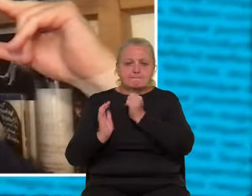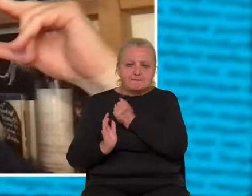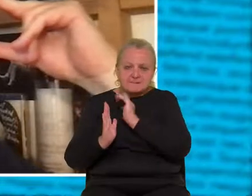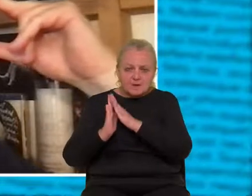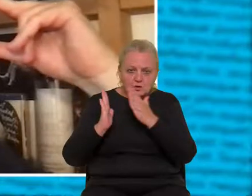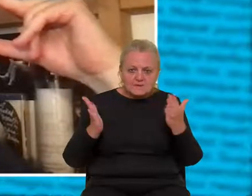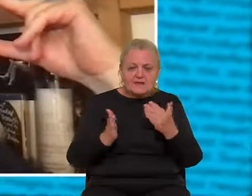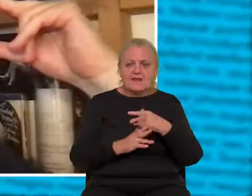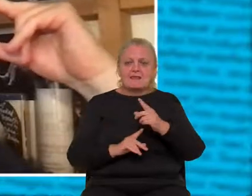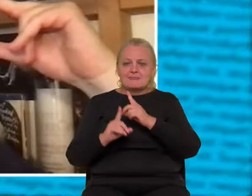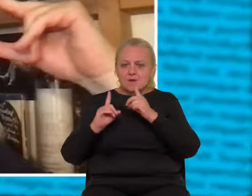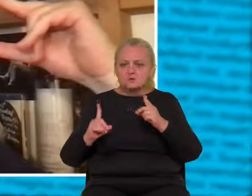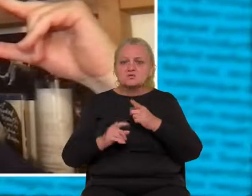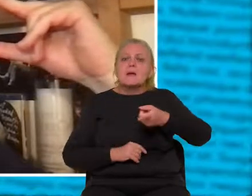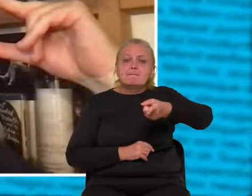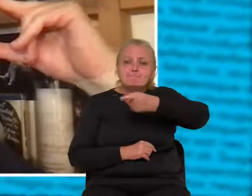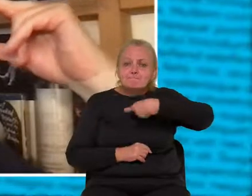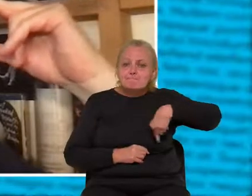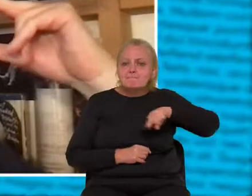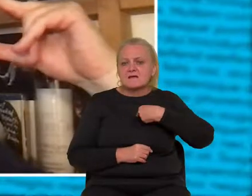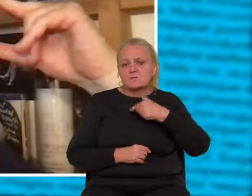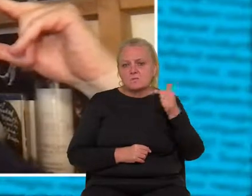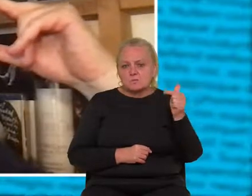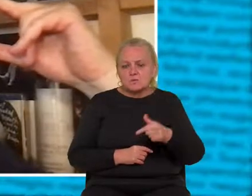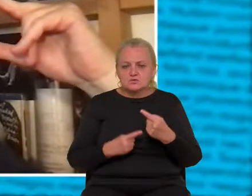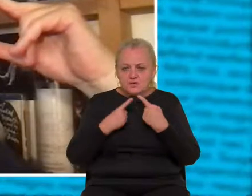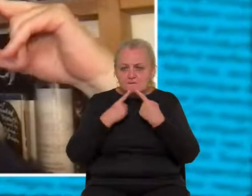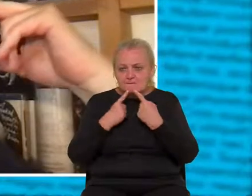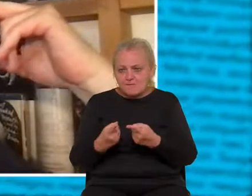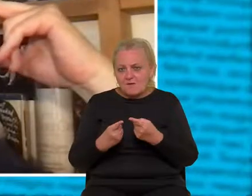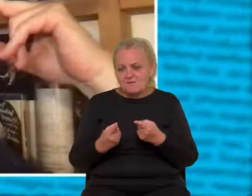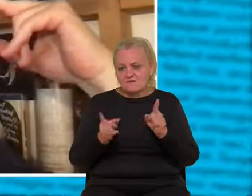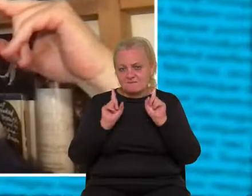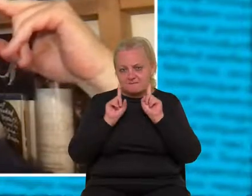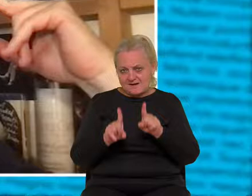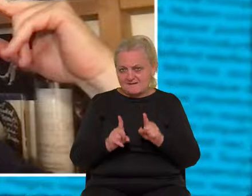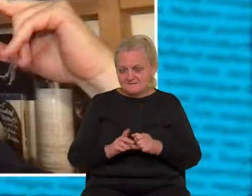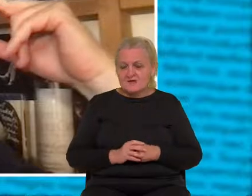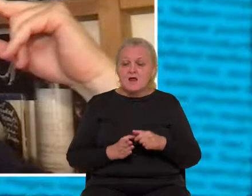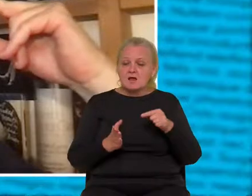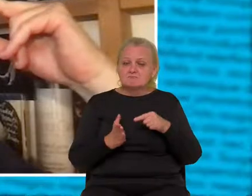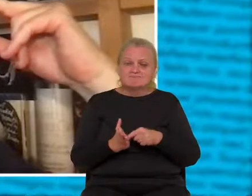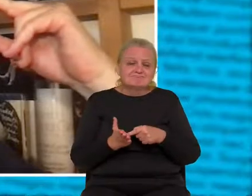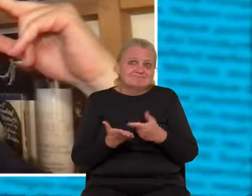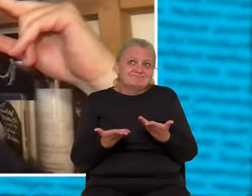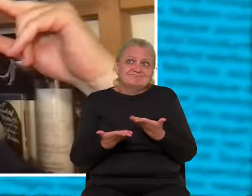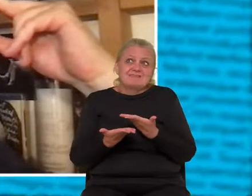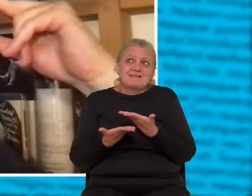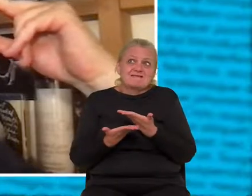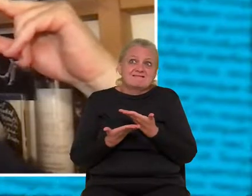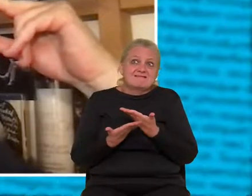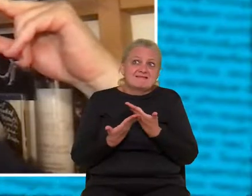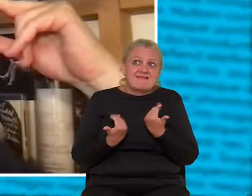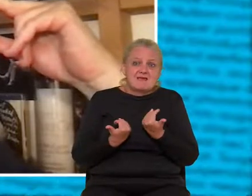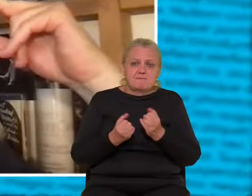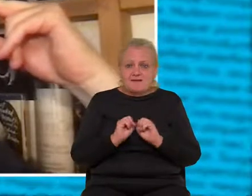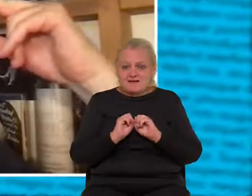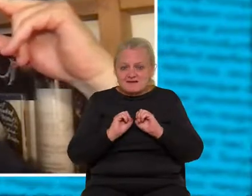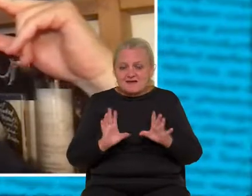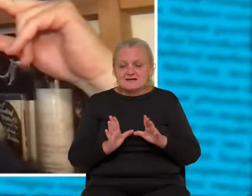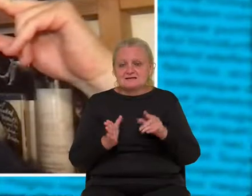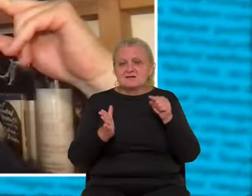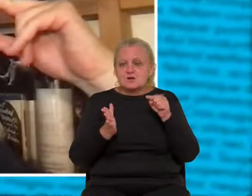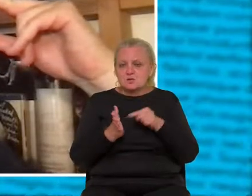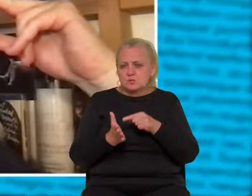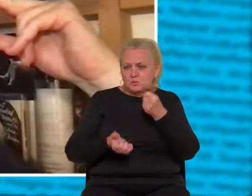bibliotekarz, jako nauczyciel, wszyscy my musimy powiedzieć, prawda jest niejasna, skomplikowana. Ten temat